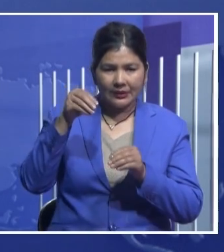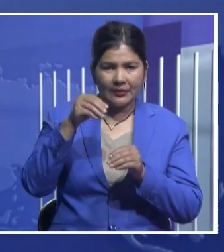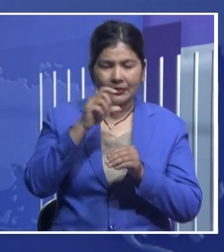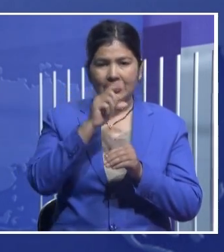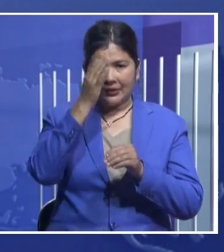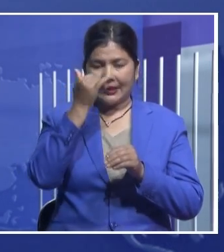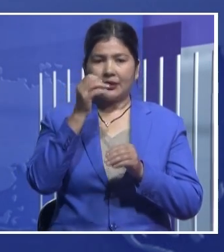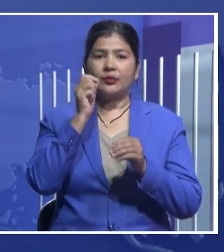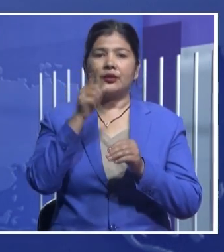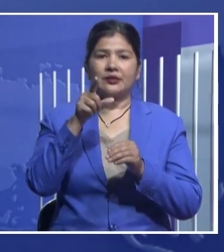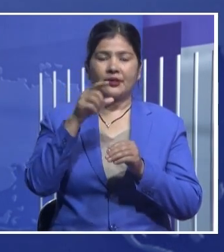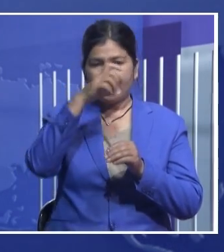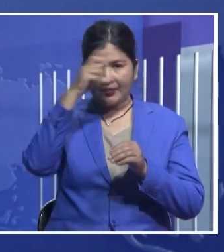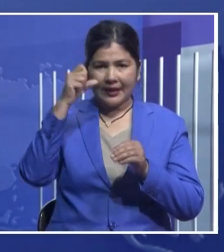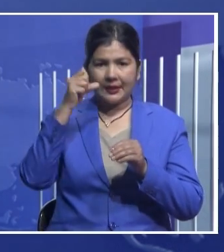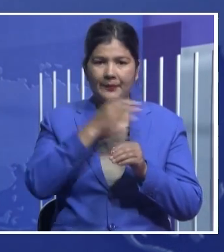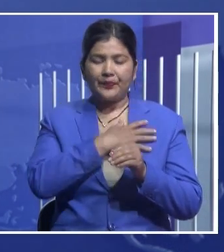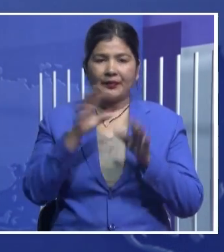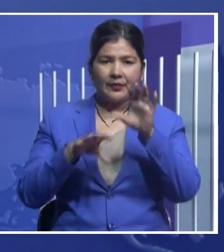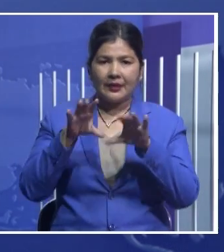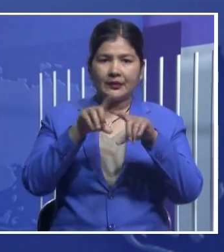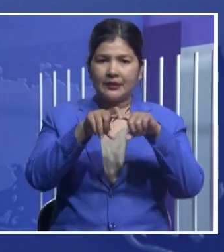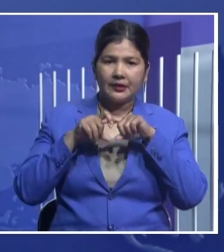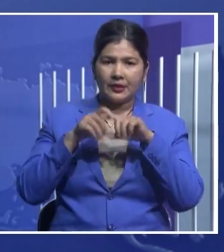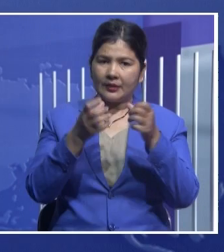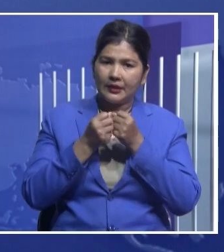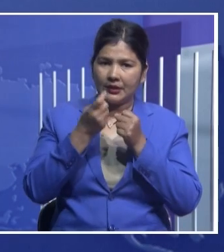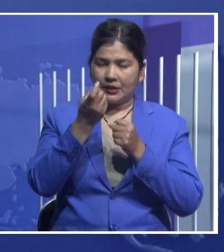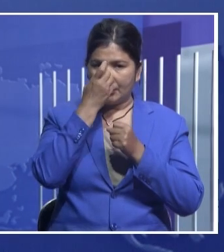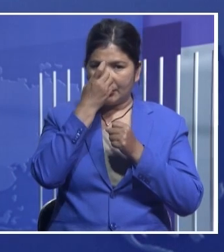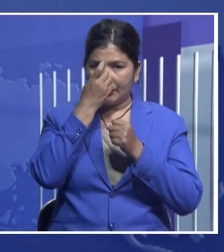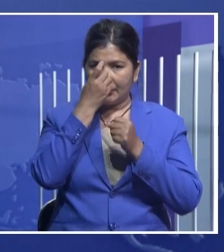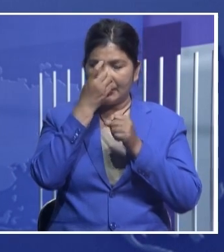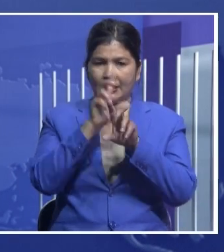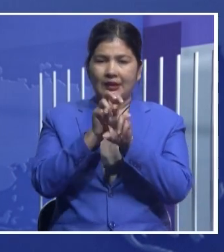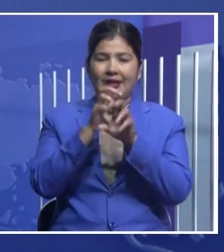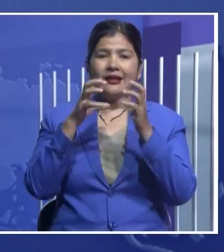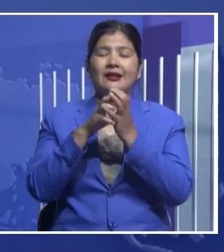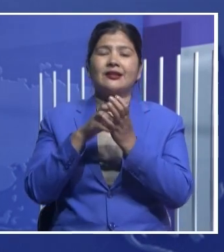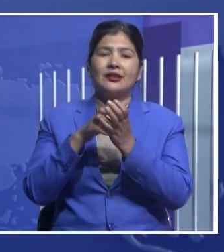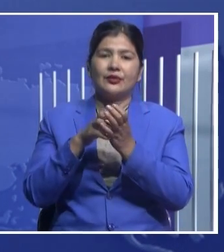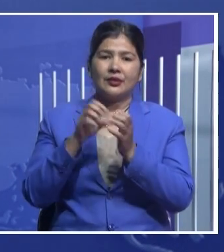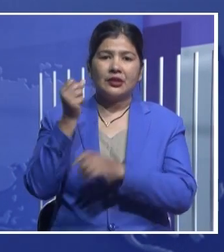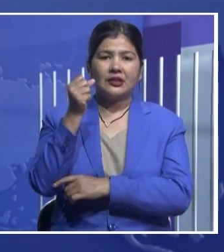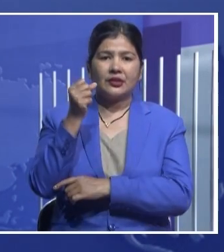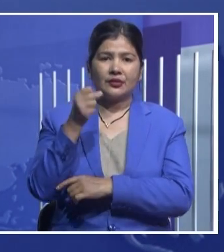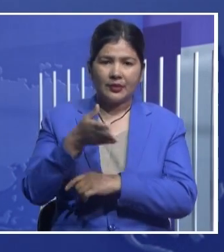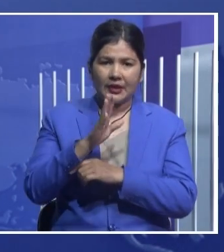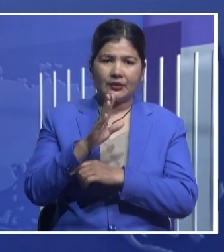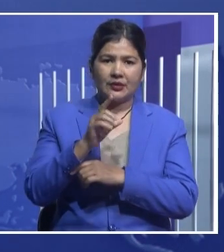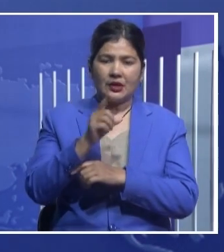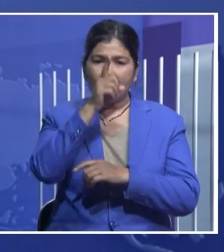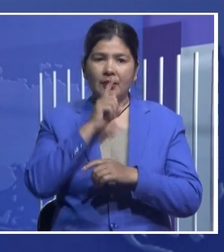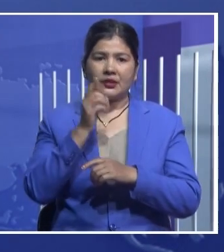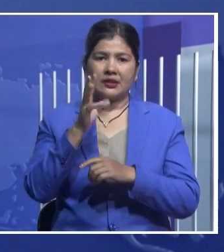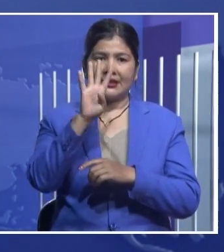त्यसबाहेक बाँकेमा आतंक मचाइरहेको पार्टीबाग नियन्त्रण में लिएर चितवन राष्ट्रीय निकुञ्ज पठाइएको विषय छ। अनि वर्ष दिन अघि आफ्ना